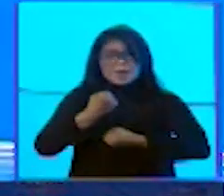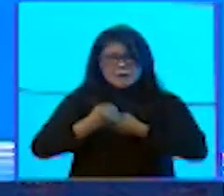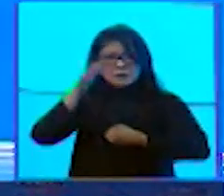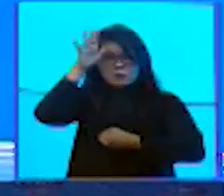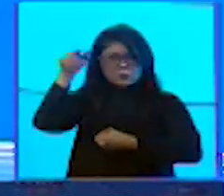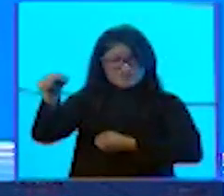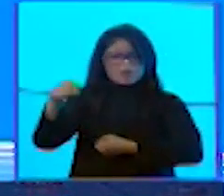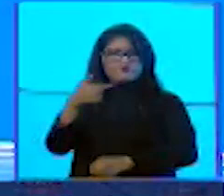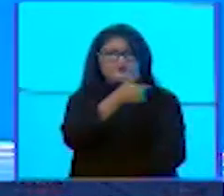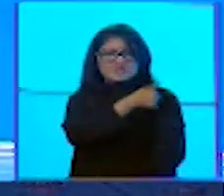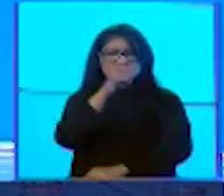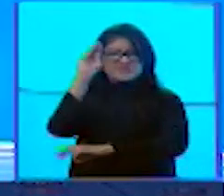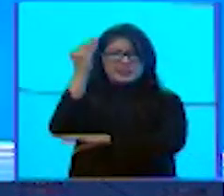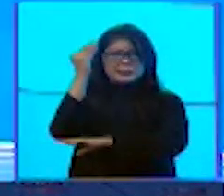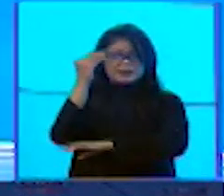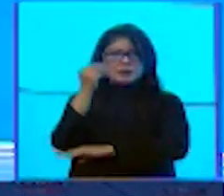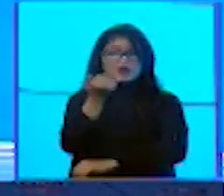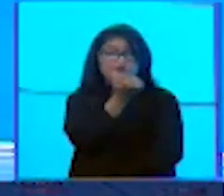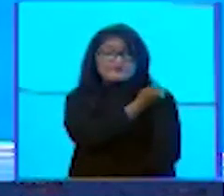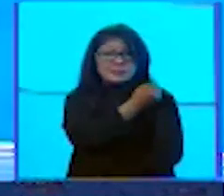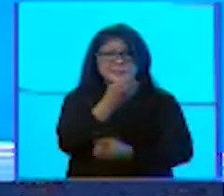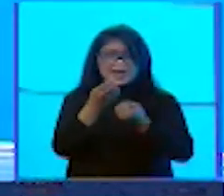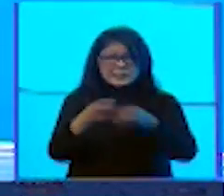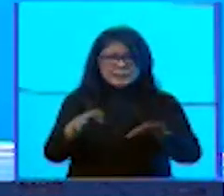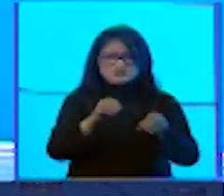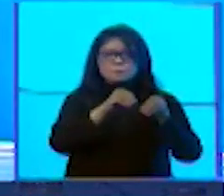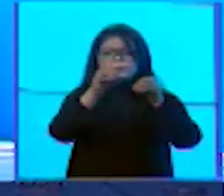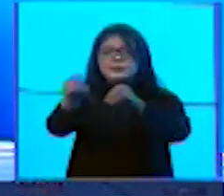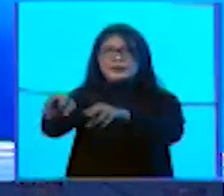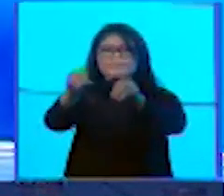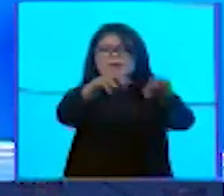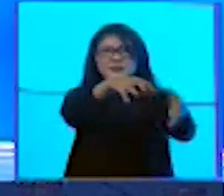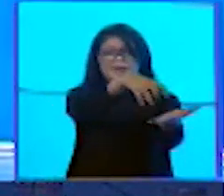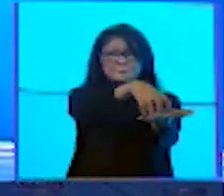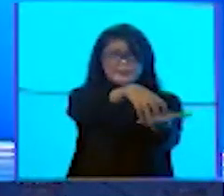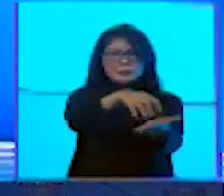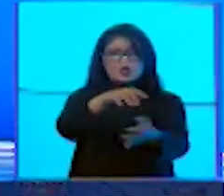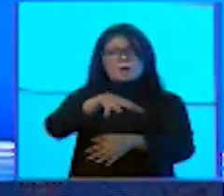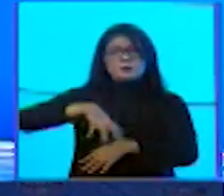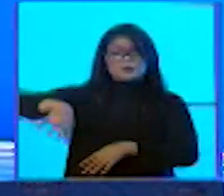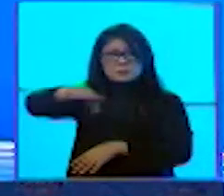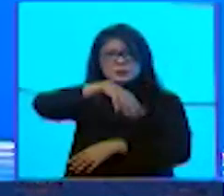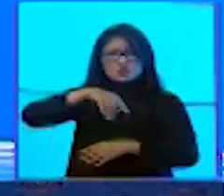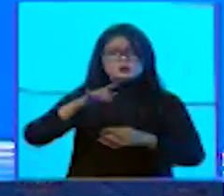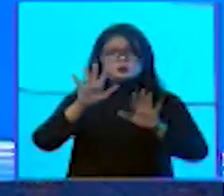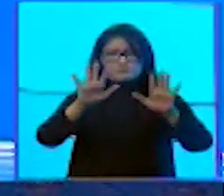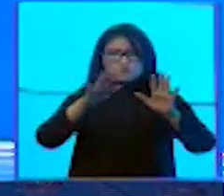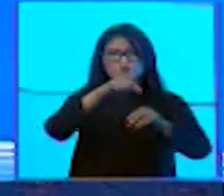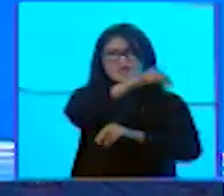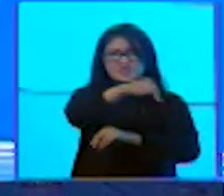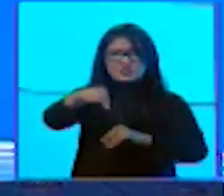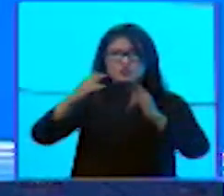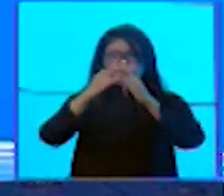COVID-19 gratis secara keliling ini akan dilanjutkan berpindah lokasi di 10 titik posko PPKM Mikro yang telah ditentukan